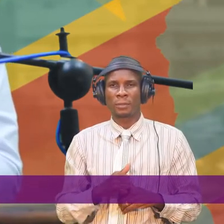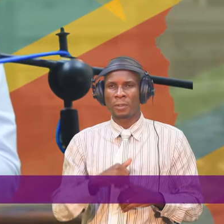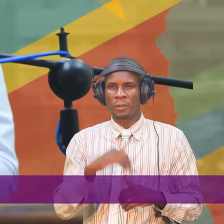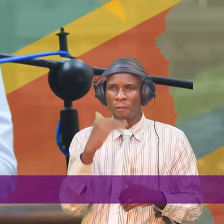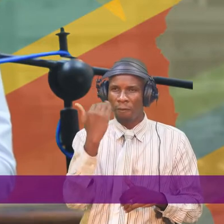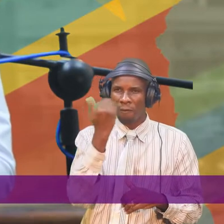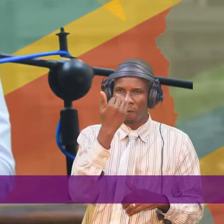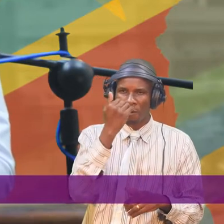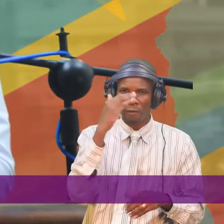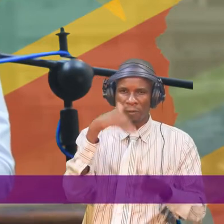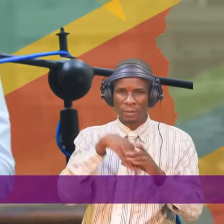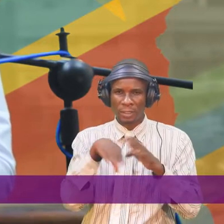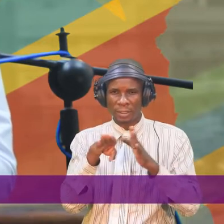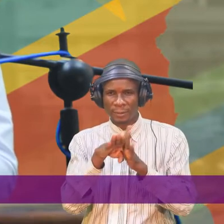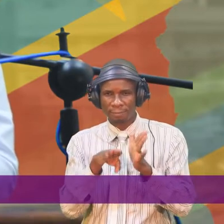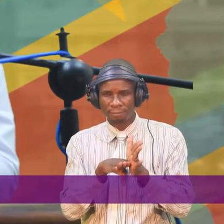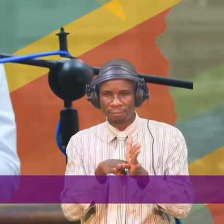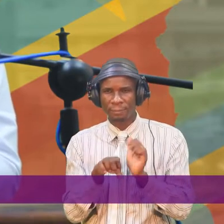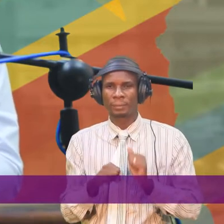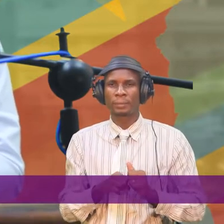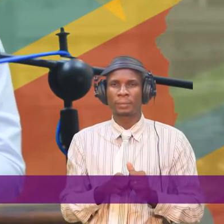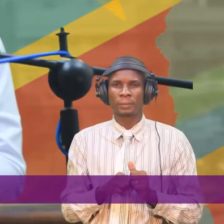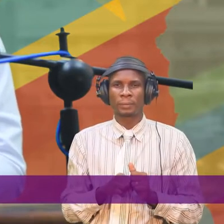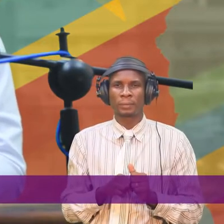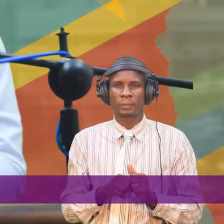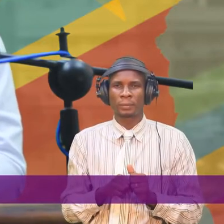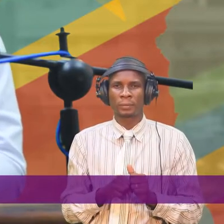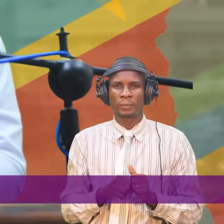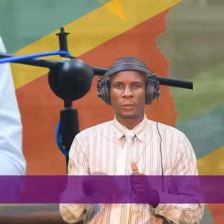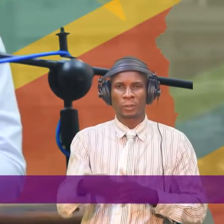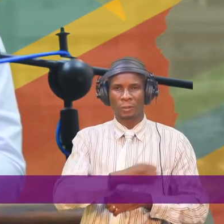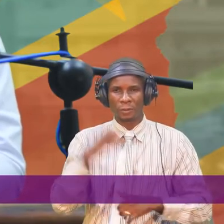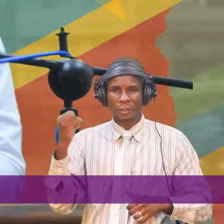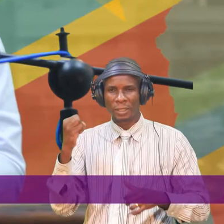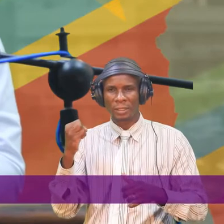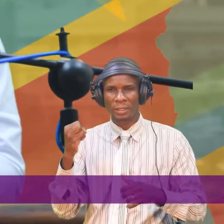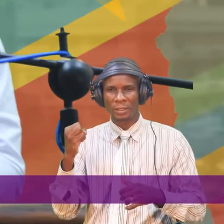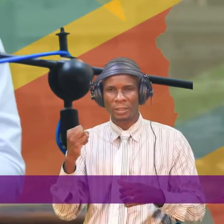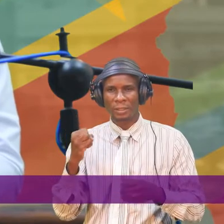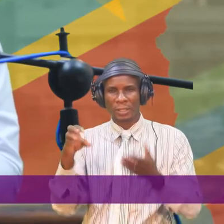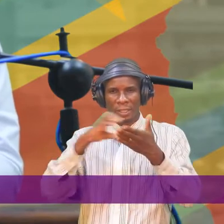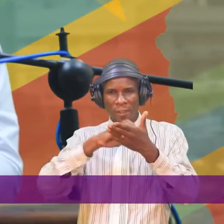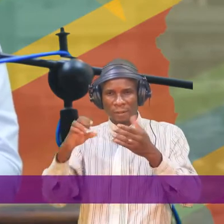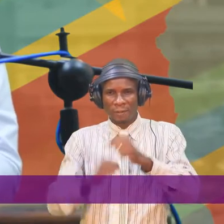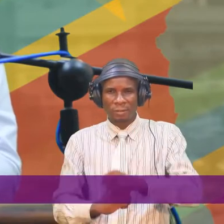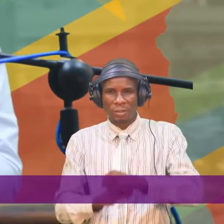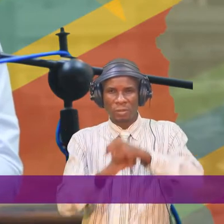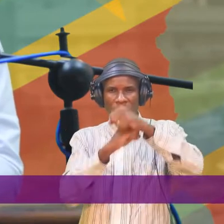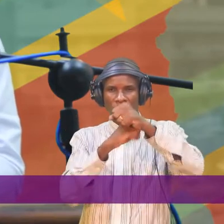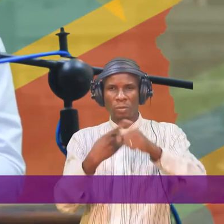dans les Saintes Écritures. Tuweze kuchunguza maandiko. Un texte qui peut nous aider. Maandiko